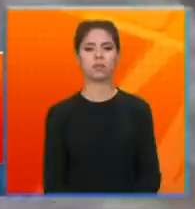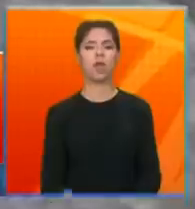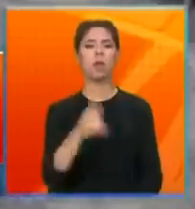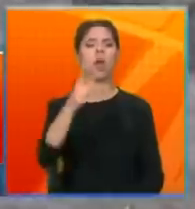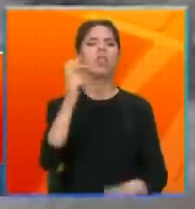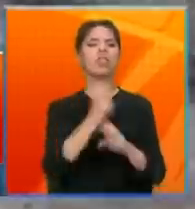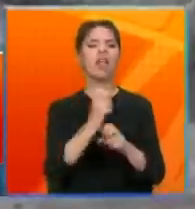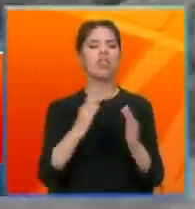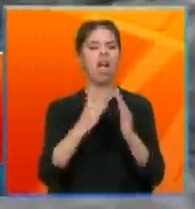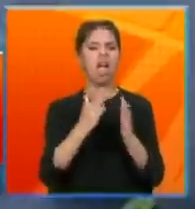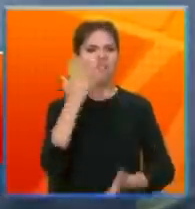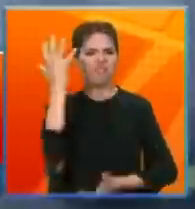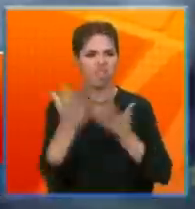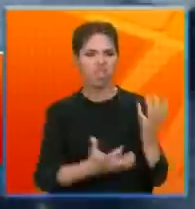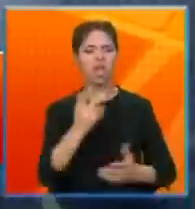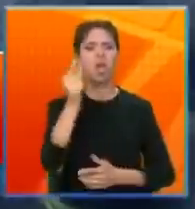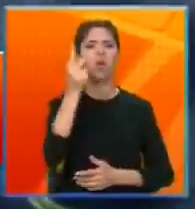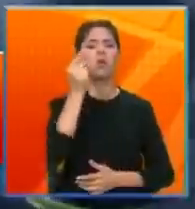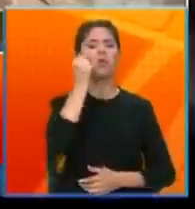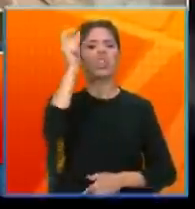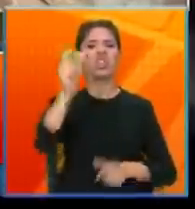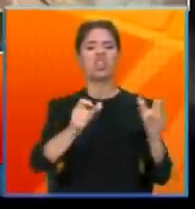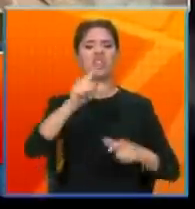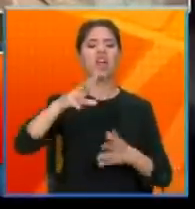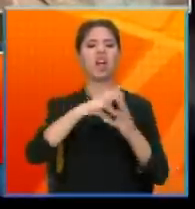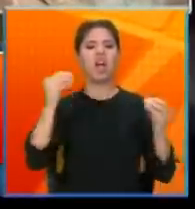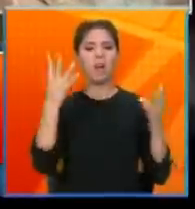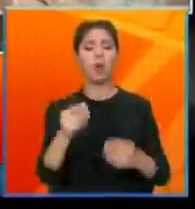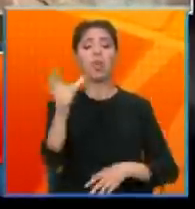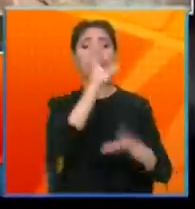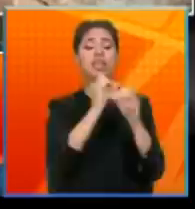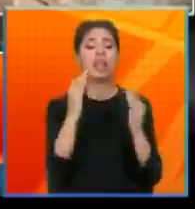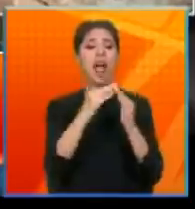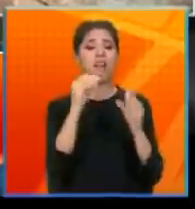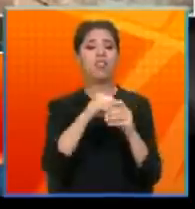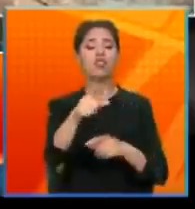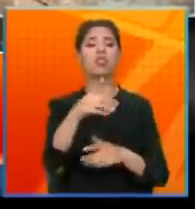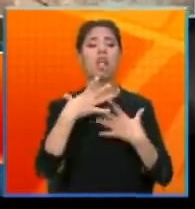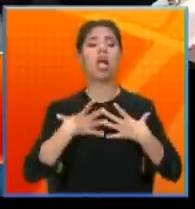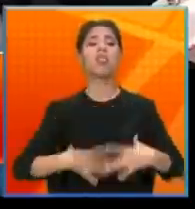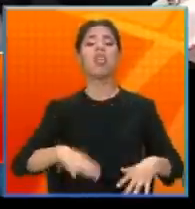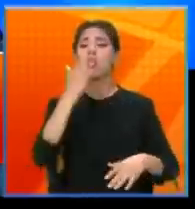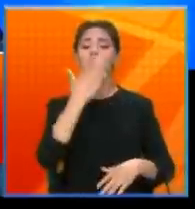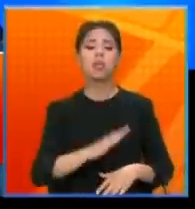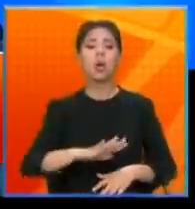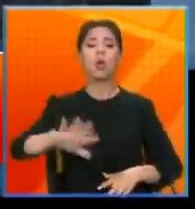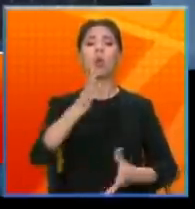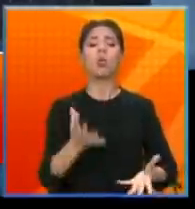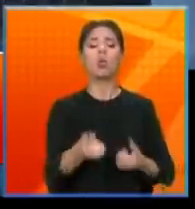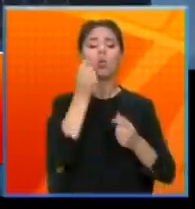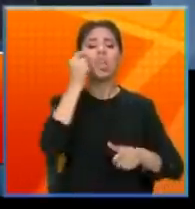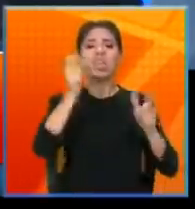Ahşap ev yandı, içindeki 3 kişi kayıplara karıştı. Gizemli evden ne bir ceset çıktı ne de kurtulan oldu. Bunu siz